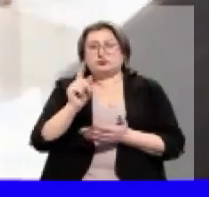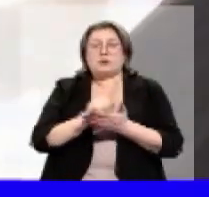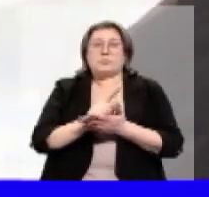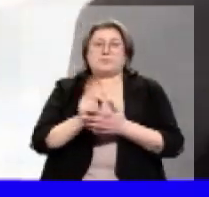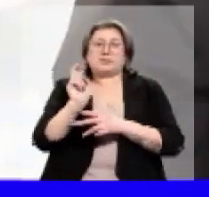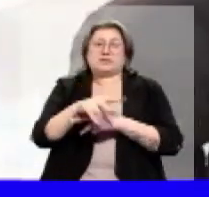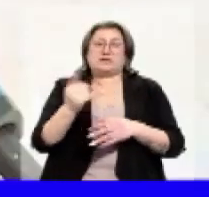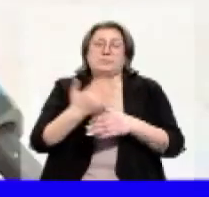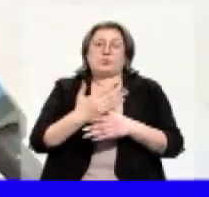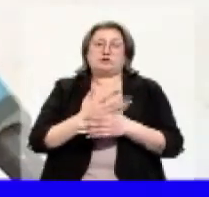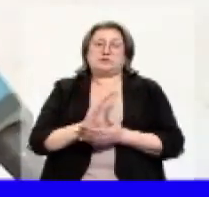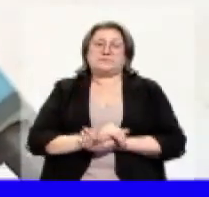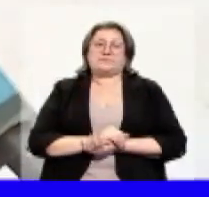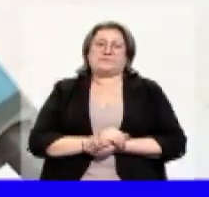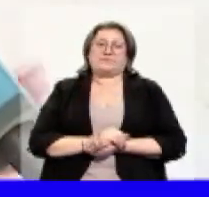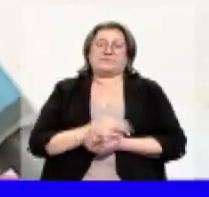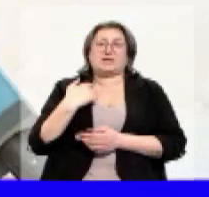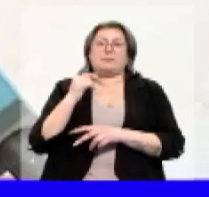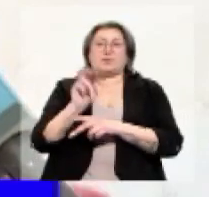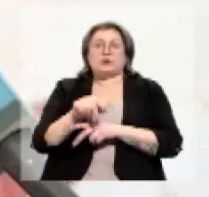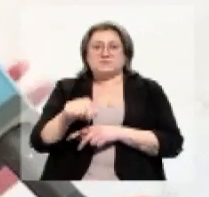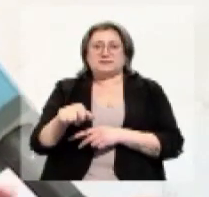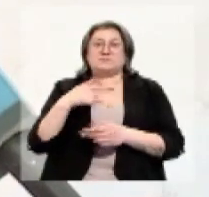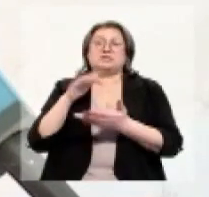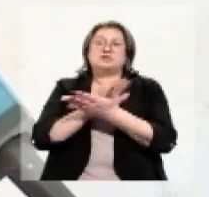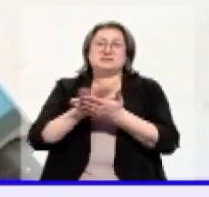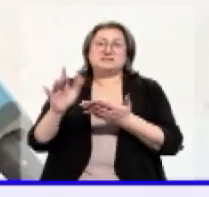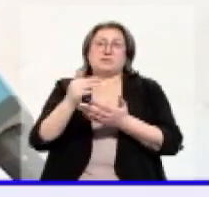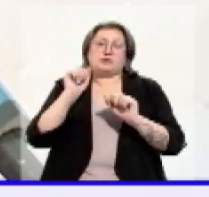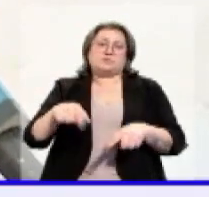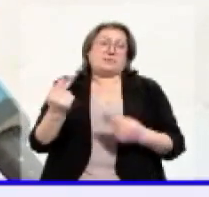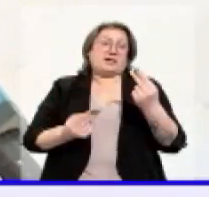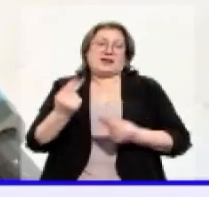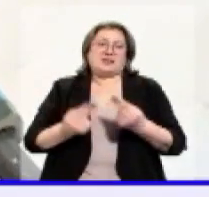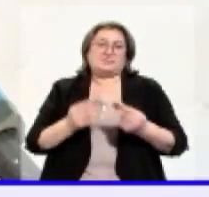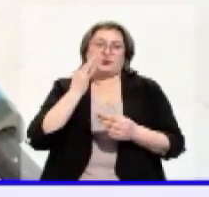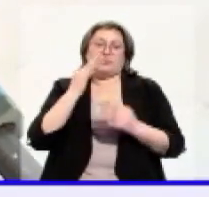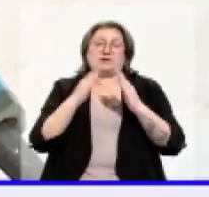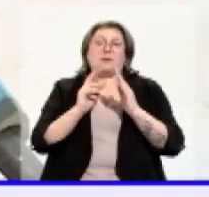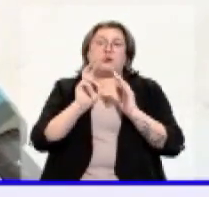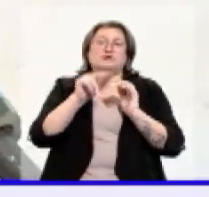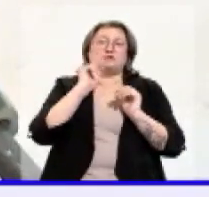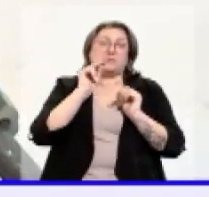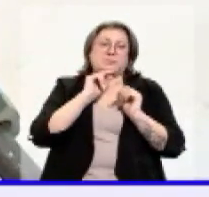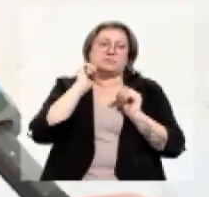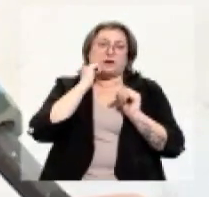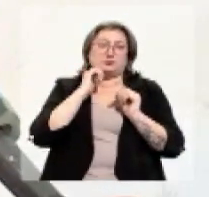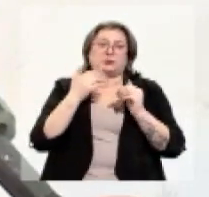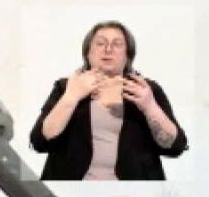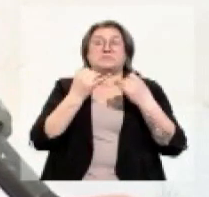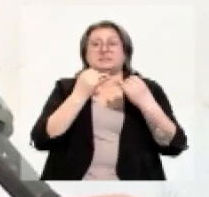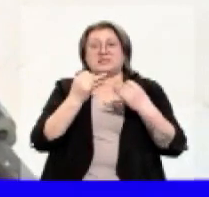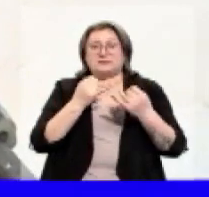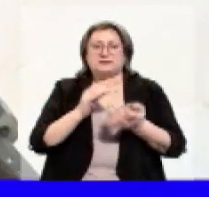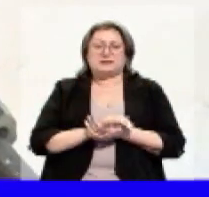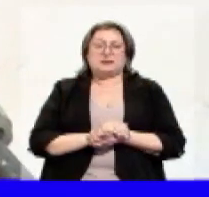чтобы прийти на помощь. Мы приходим здесь, мы почистили снег, мы можем здесь поиграться, потом зайти домой, чай попить с бабушкой,